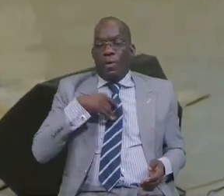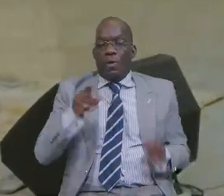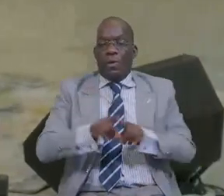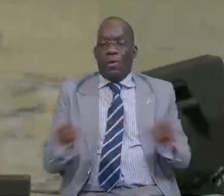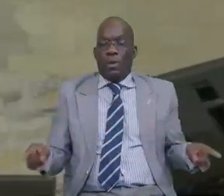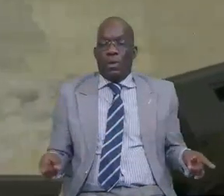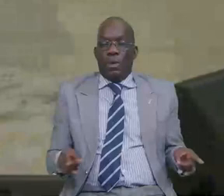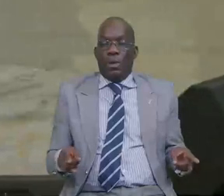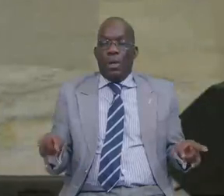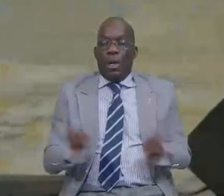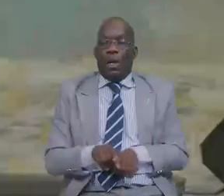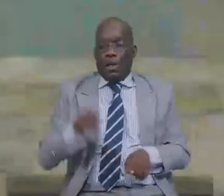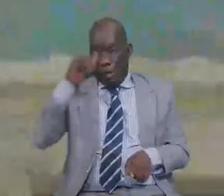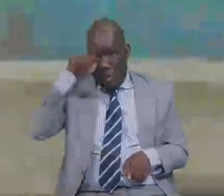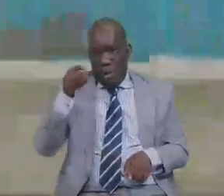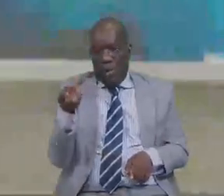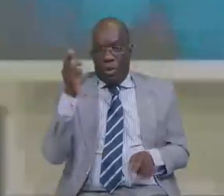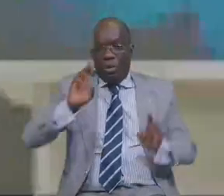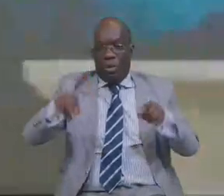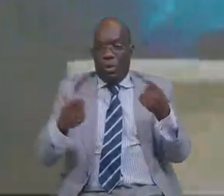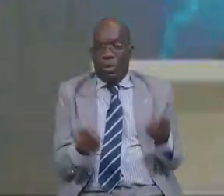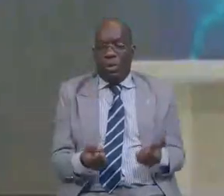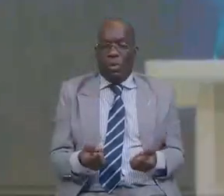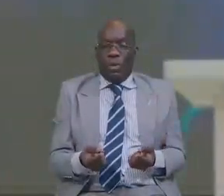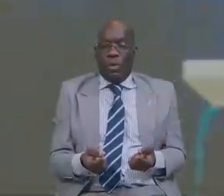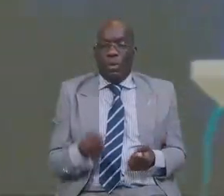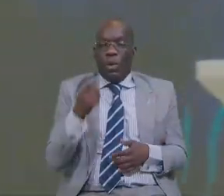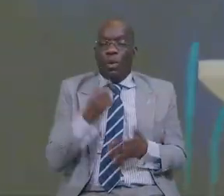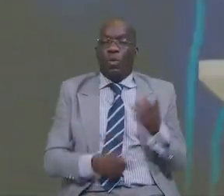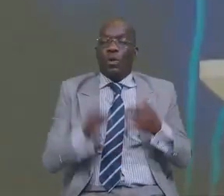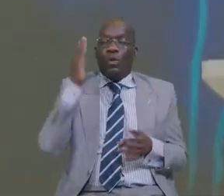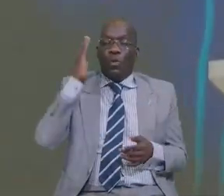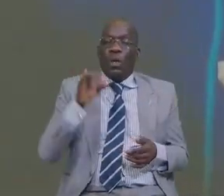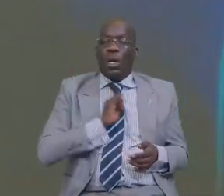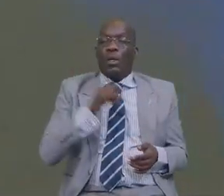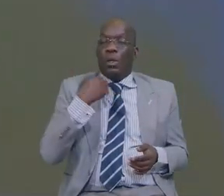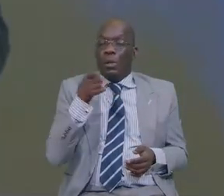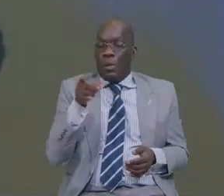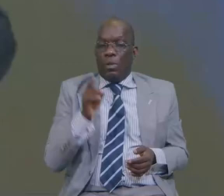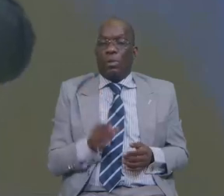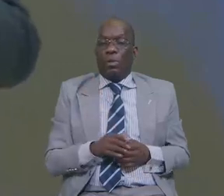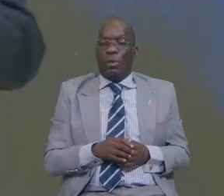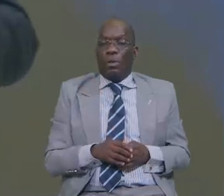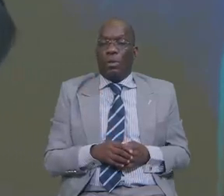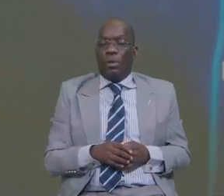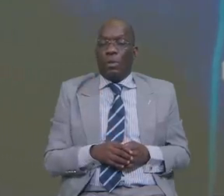Parfois, quand vous sentez différent comme ça, c'est comme, qu'est-ce que je vais leur dire même?